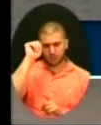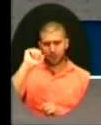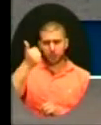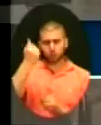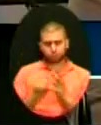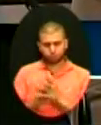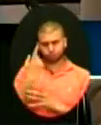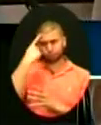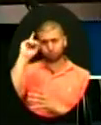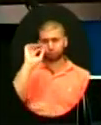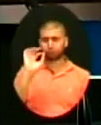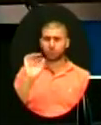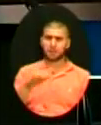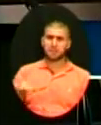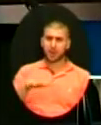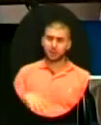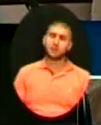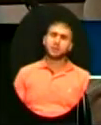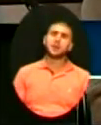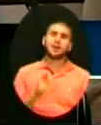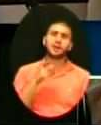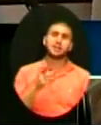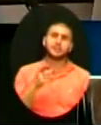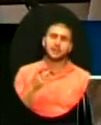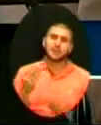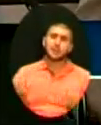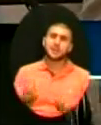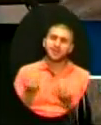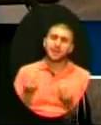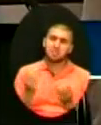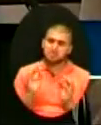הזאת. תראי, קודם כל זה בהחלט דבר